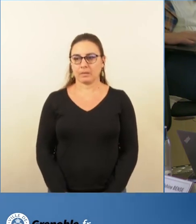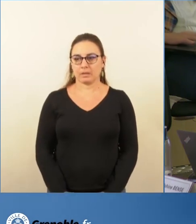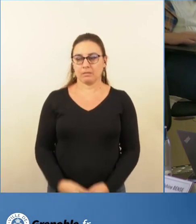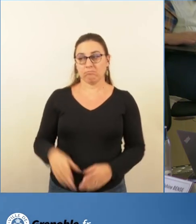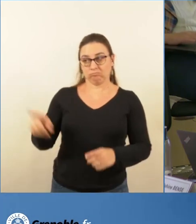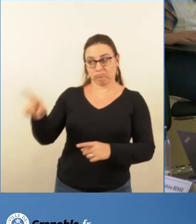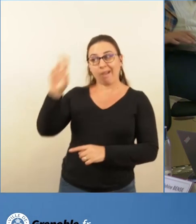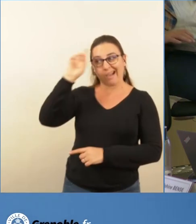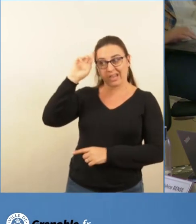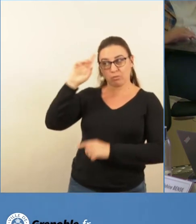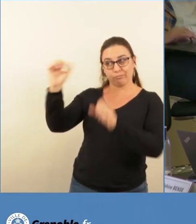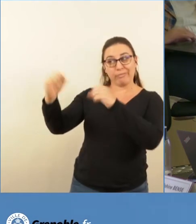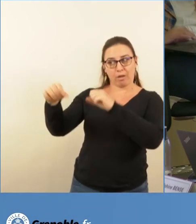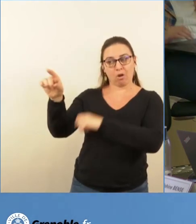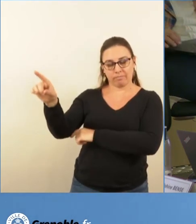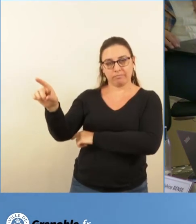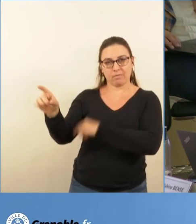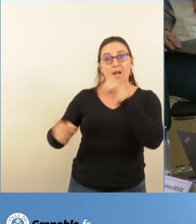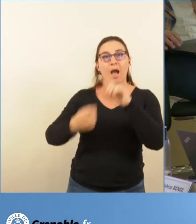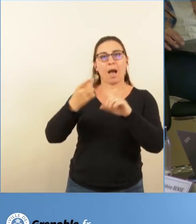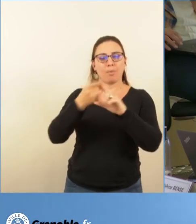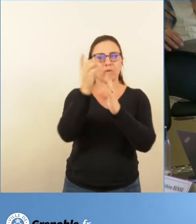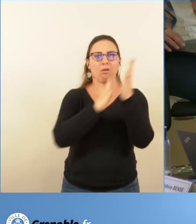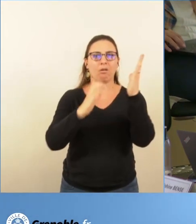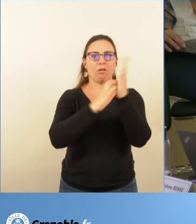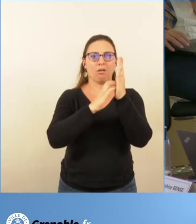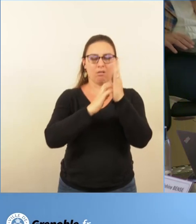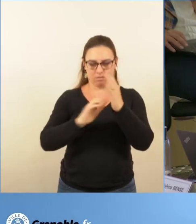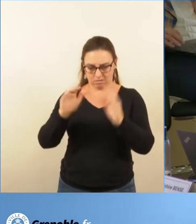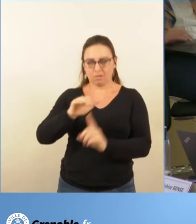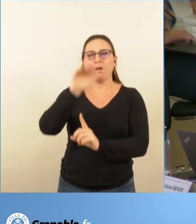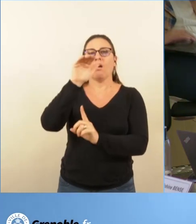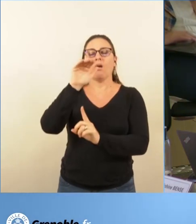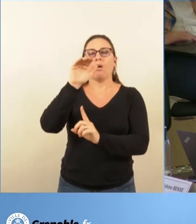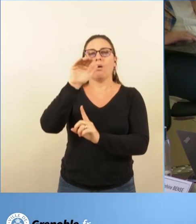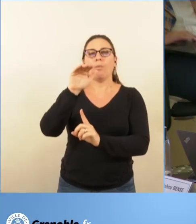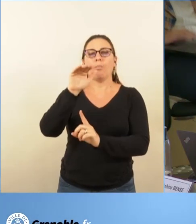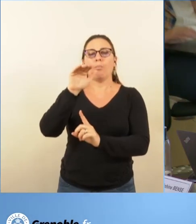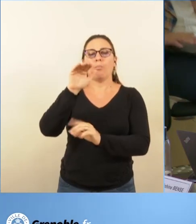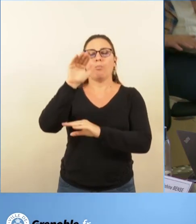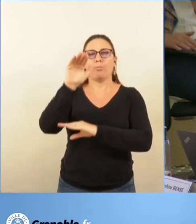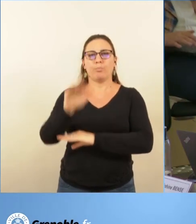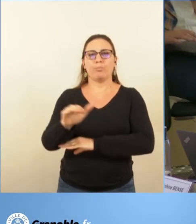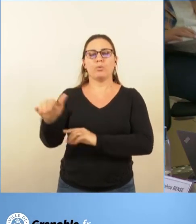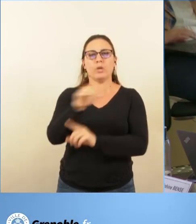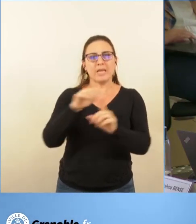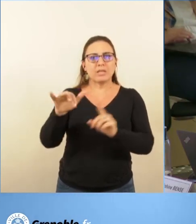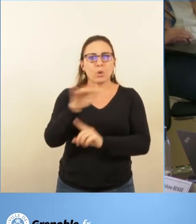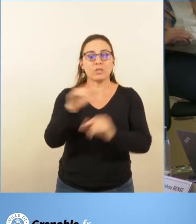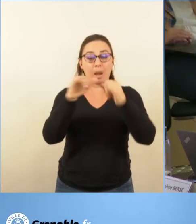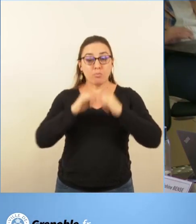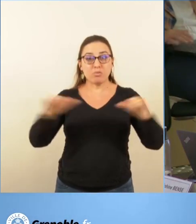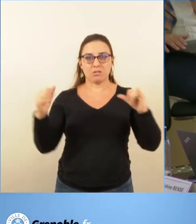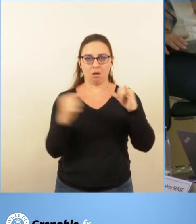sur un point vous faites bien de dire dans votre délibération que le bouclier social de parler d'un bouclier social puissant